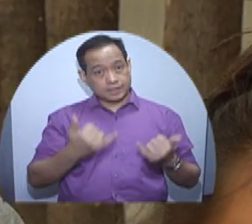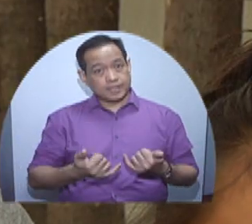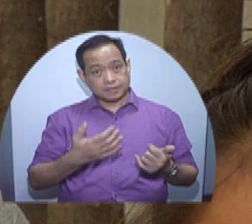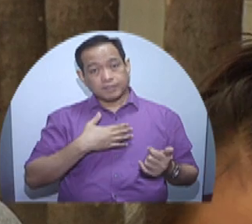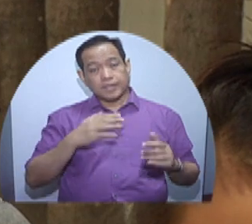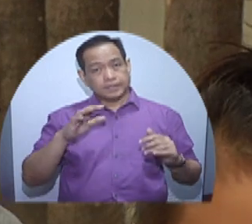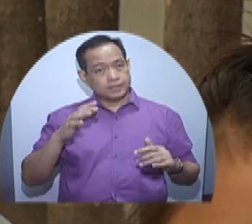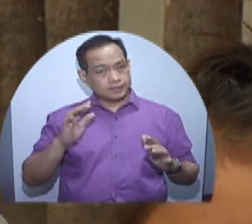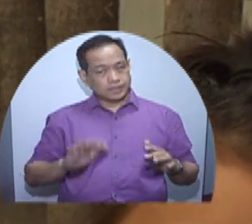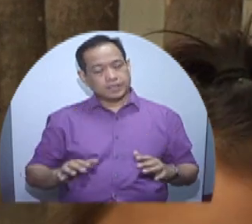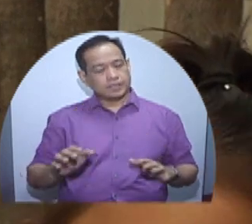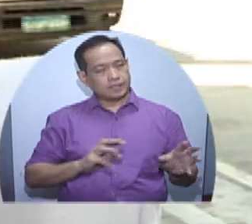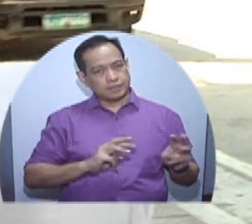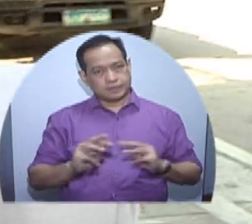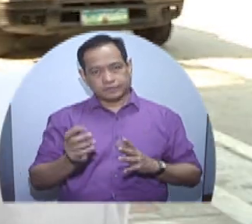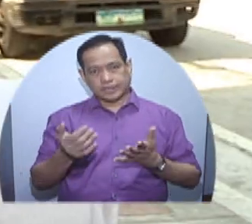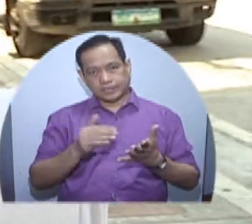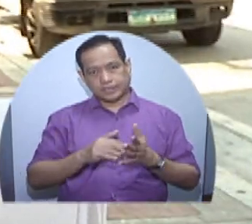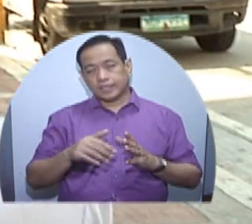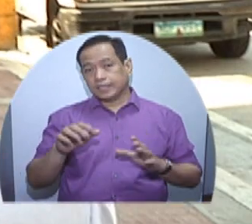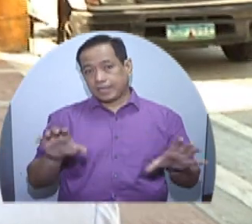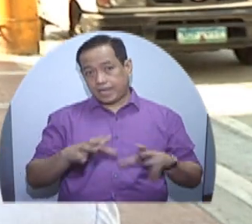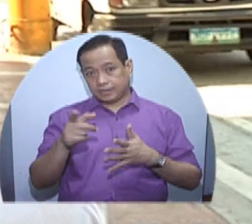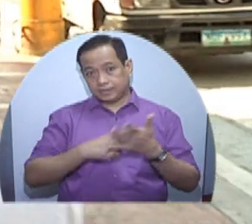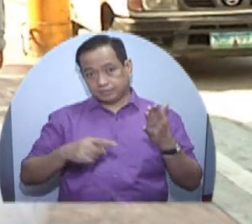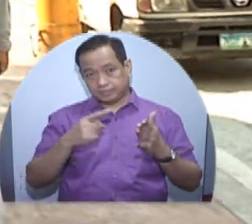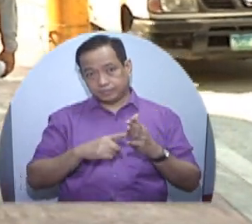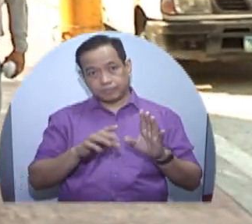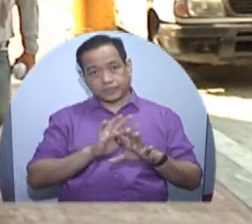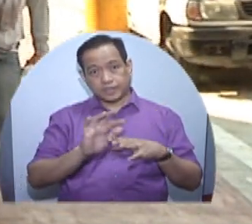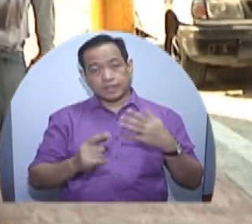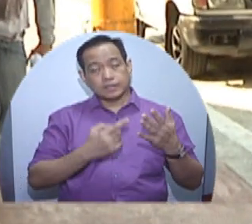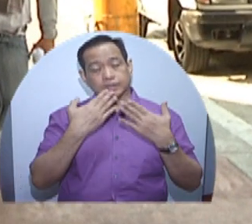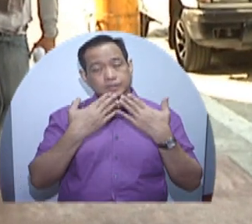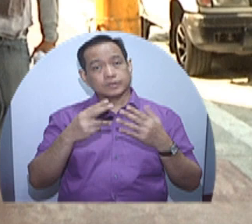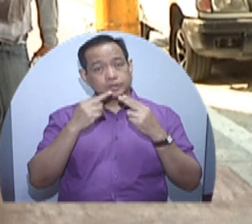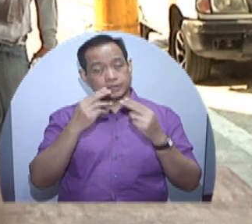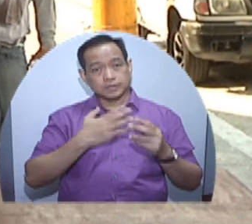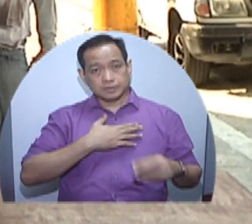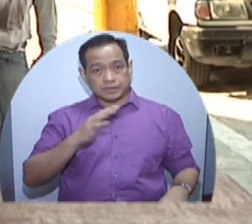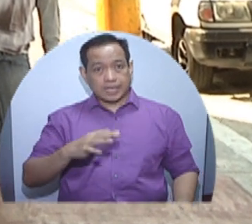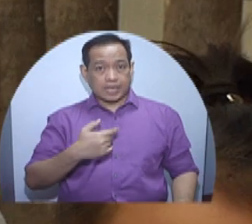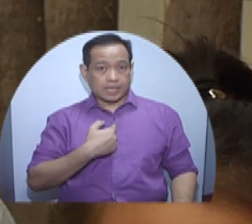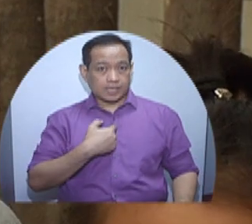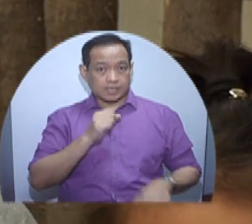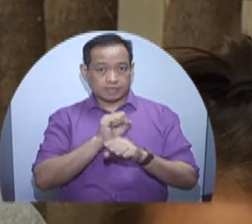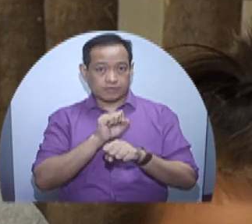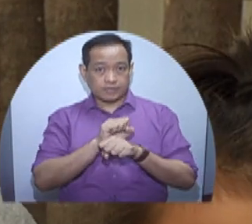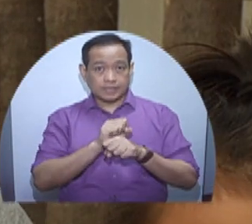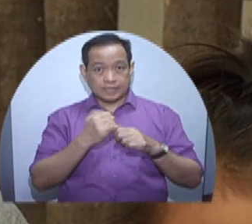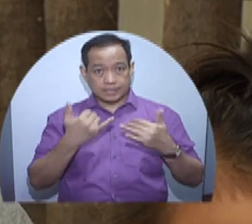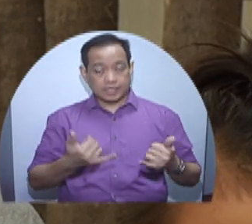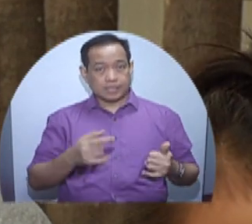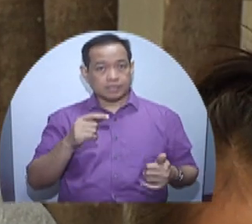far, malikot na ulit siya. At hindi lamang yan ang magandang balita para sa kanilang mag-ina. Opo, may work na po